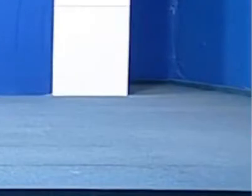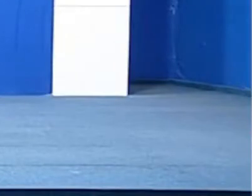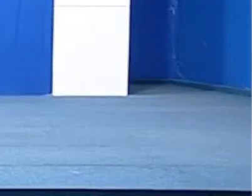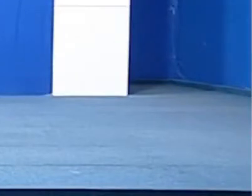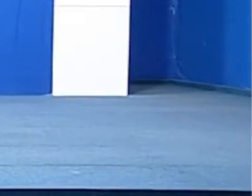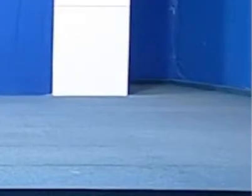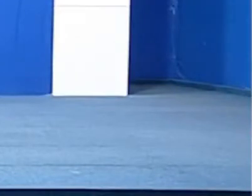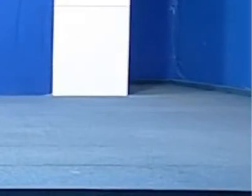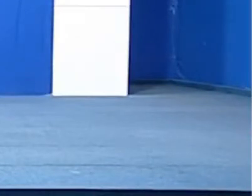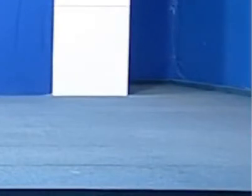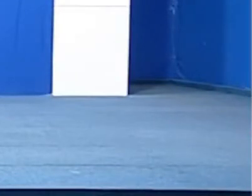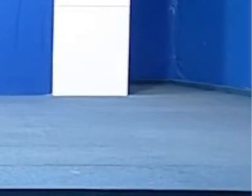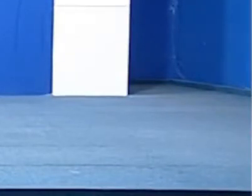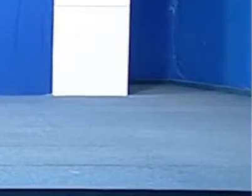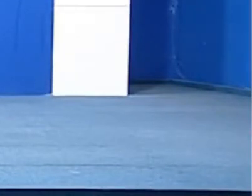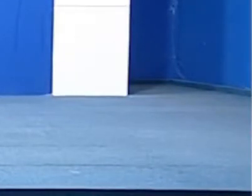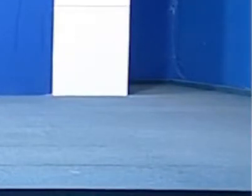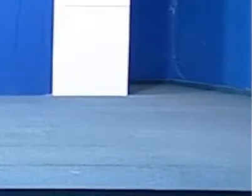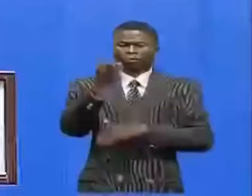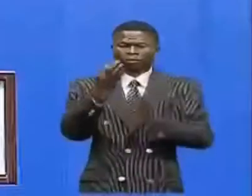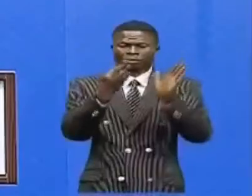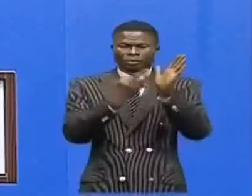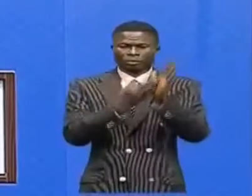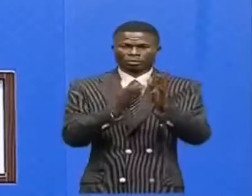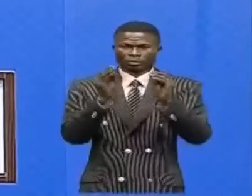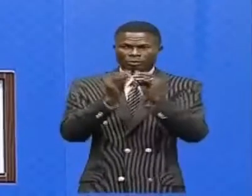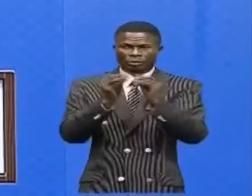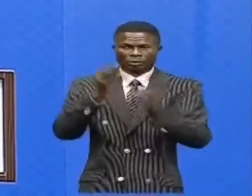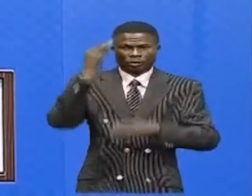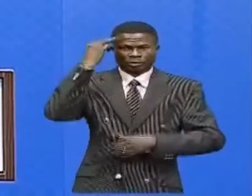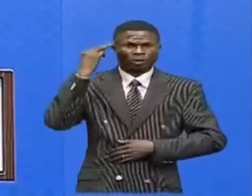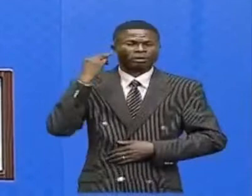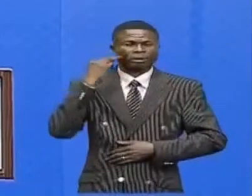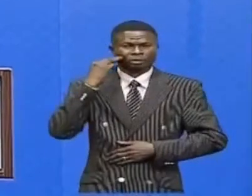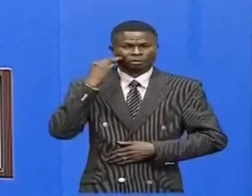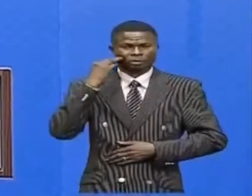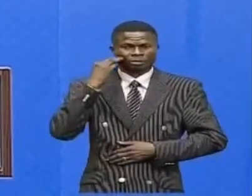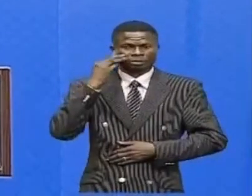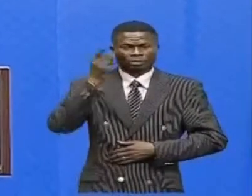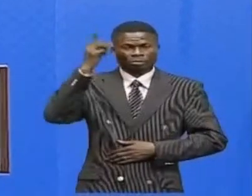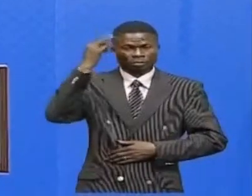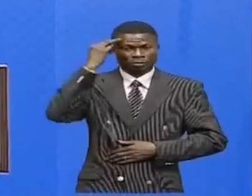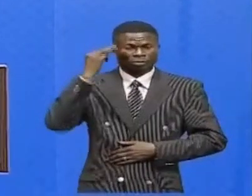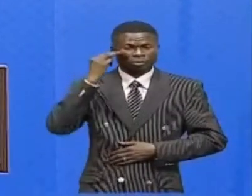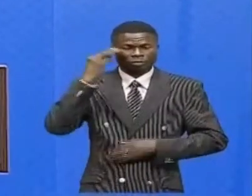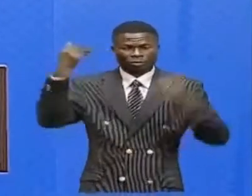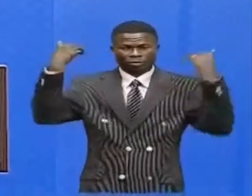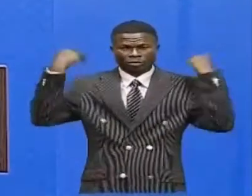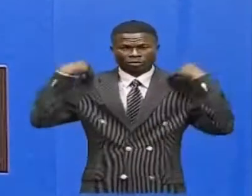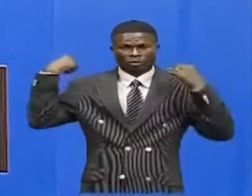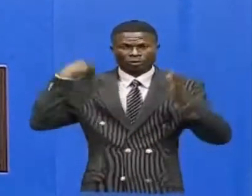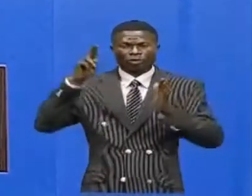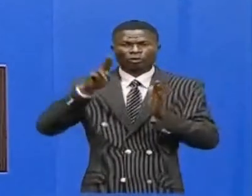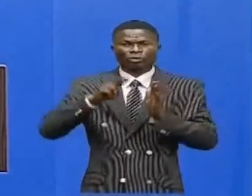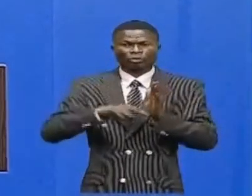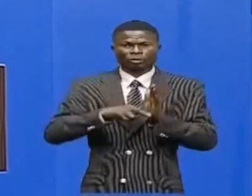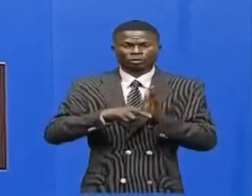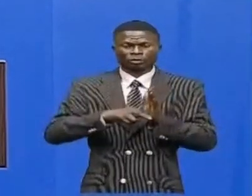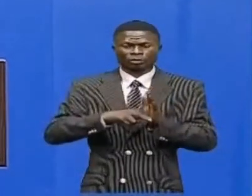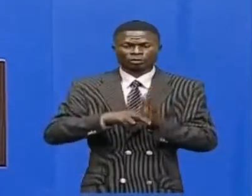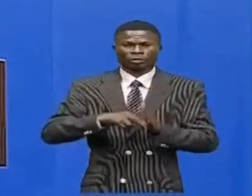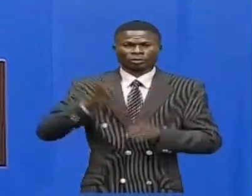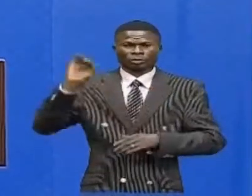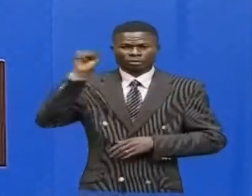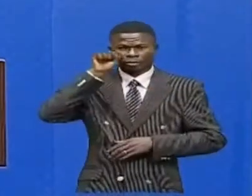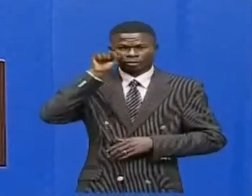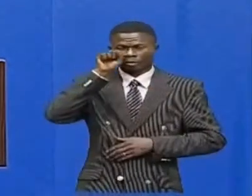compte rendu de la 48e réunion du Conseil de ministres. Le Premier ministre chef du gouvernement, Jean-Michel